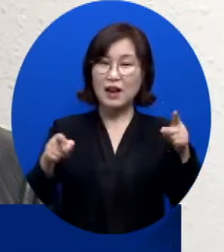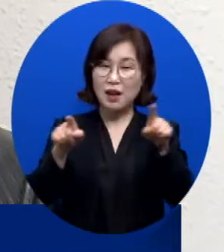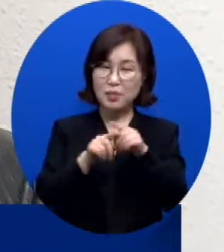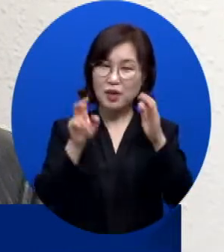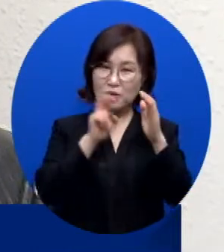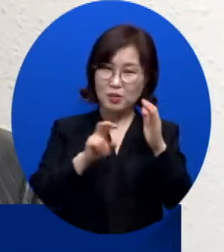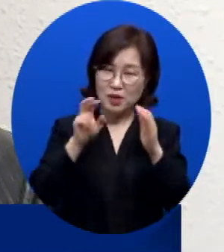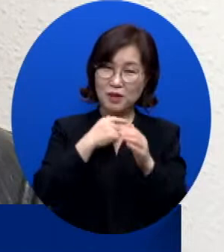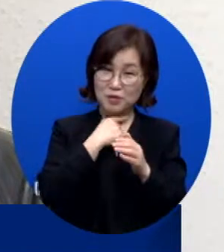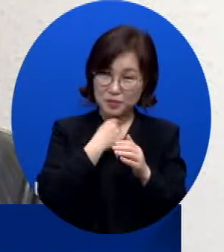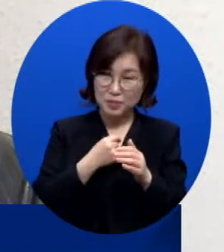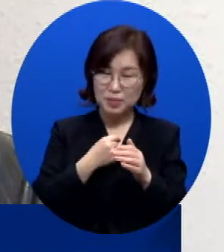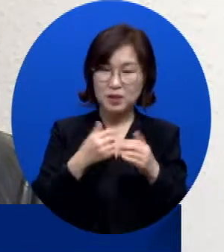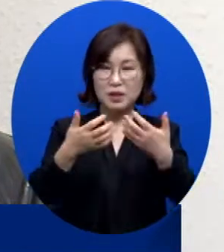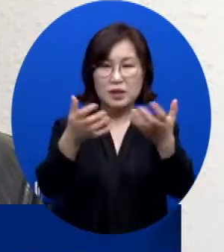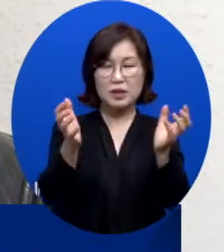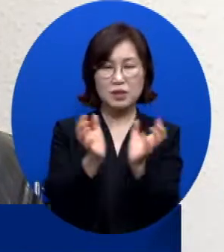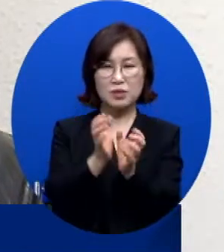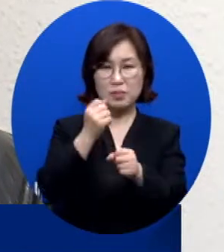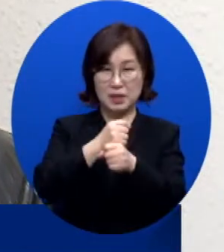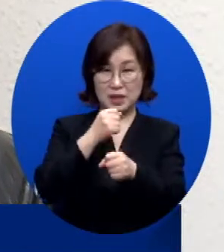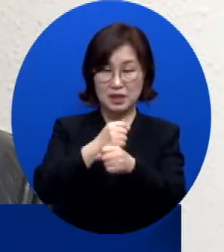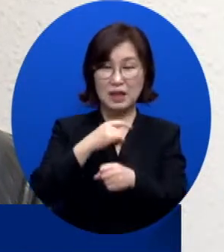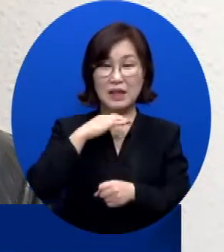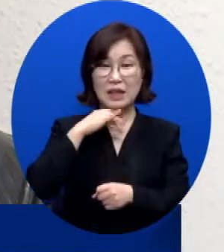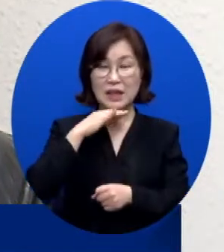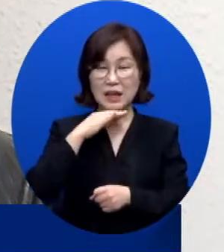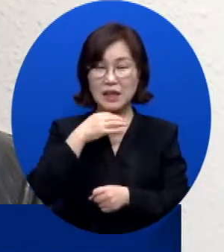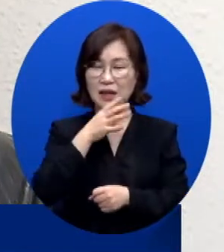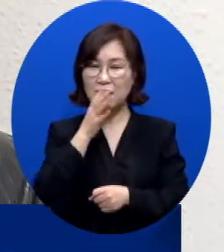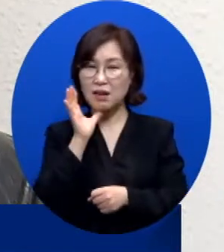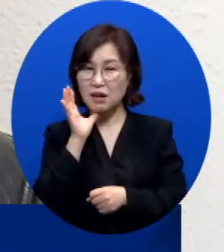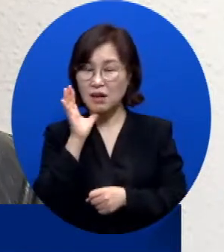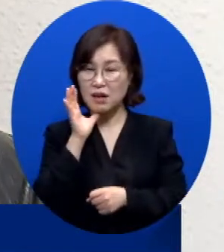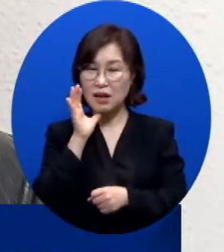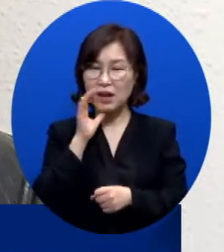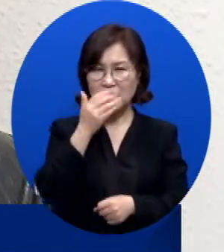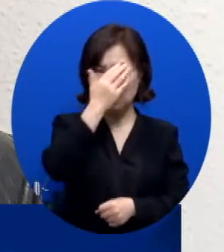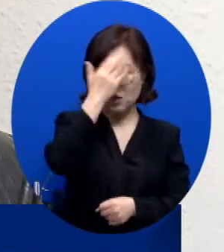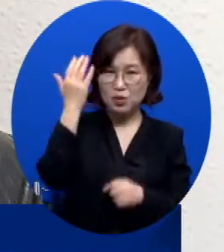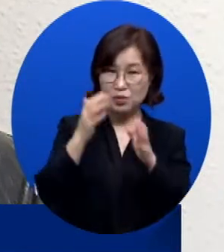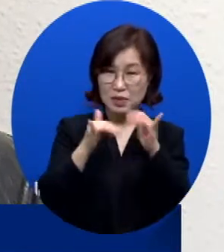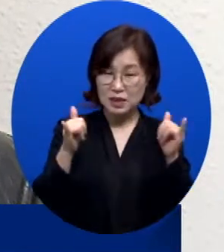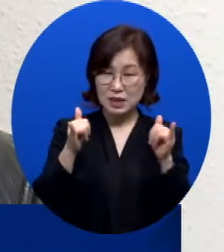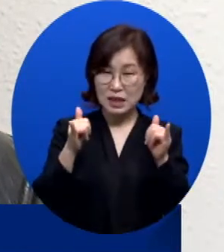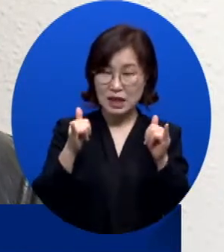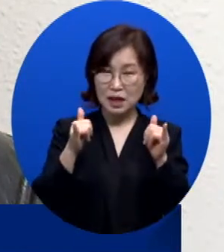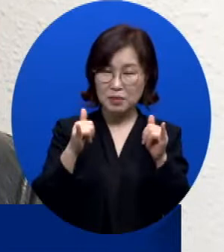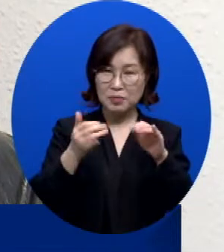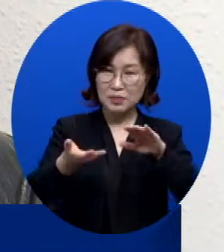있는 단체를 하나 만들어보자. 제일 나이 많은 어르신부터 제일 적은 친구까지 하면 근